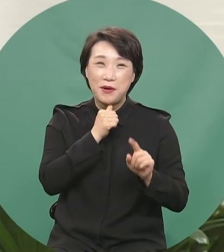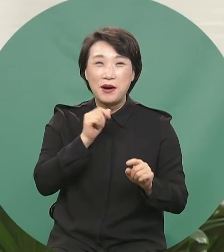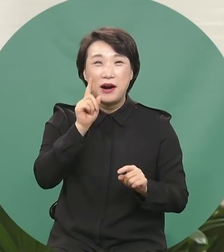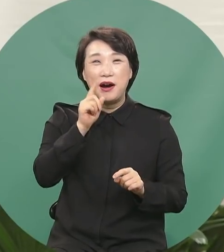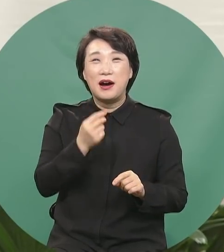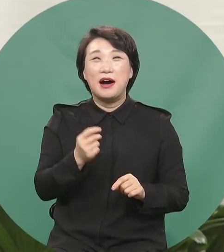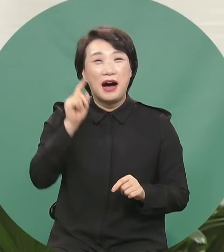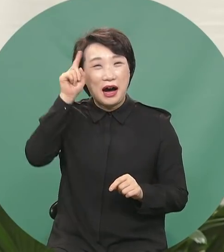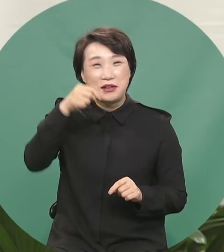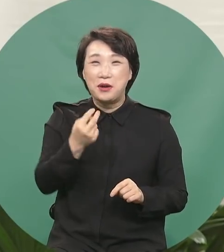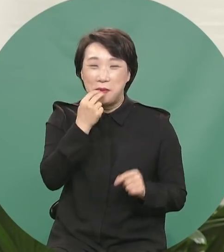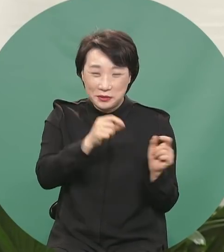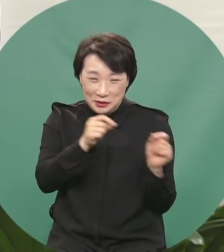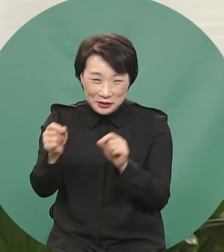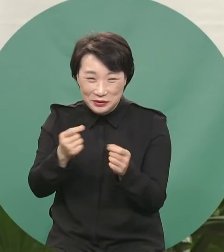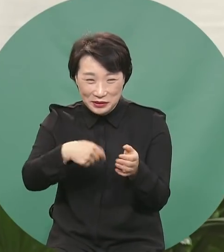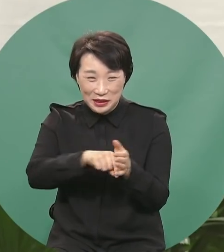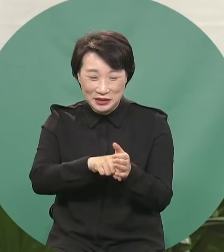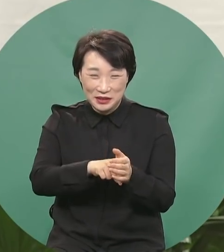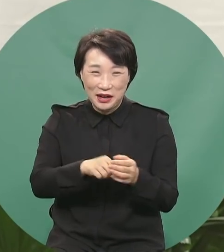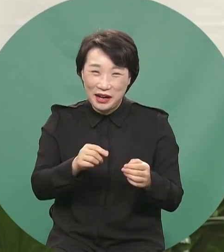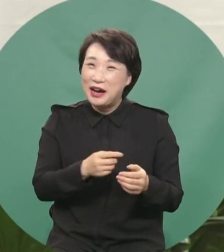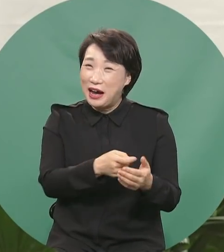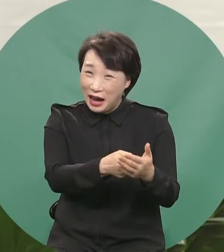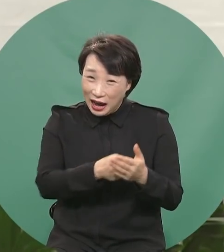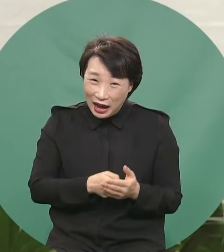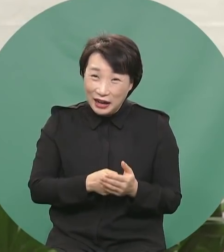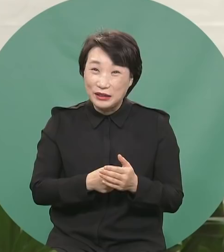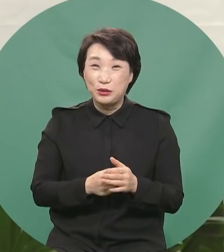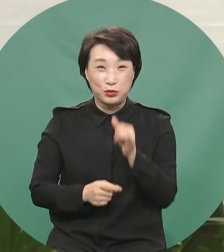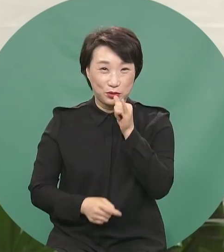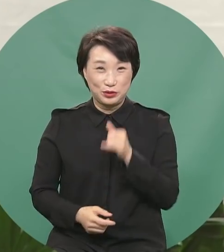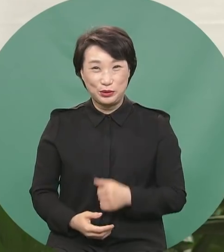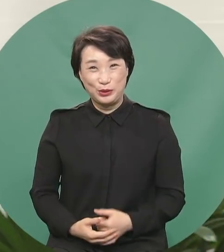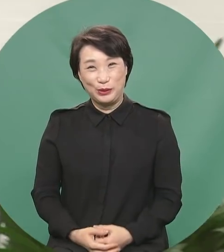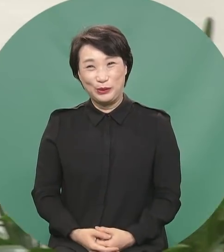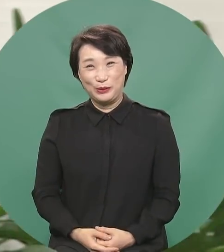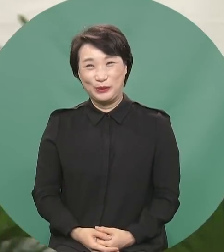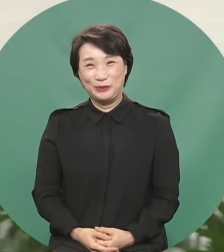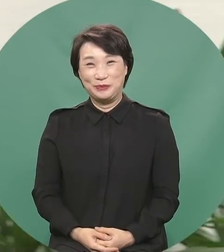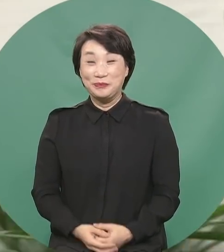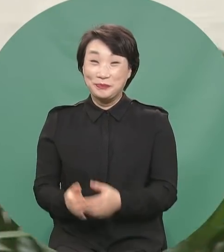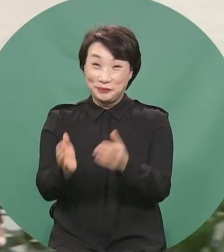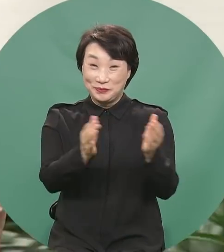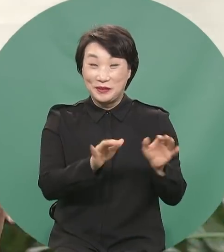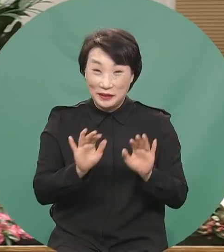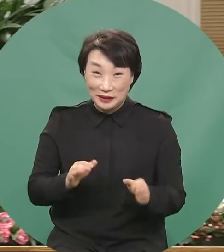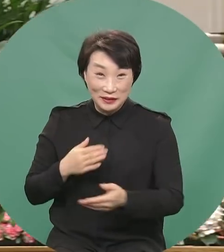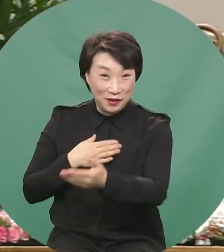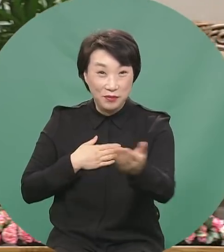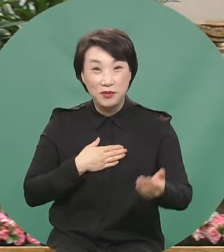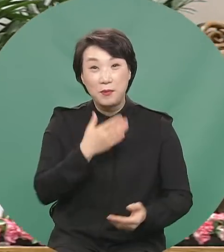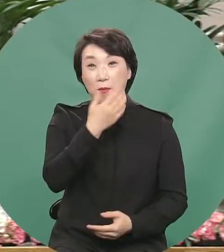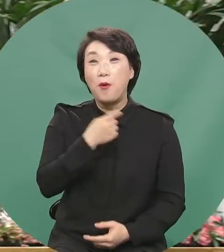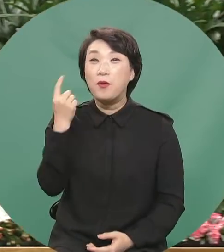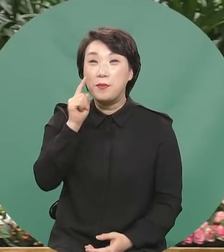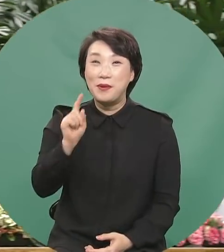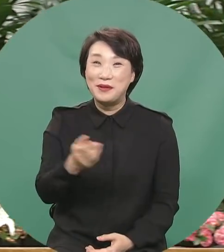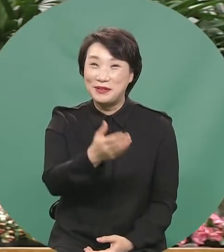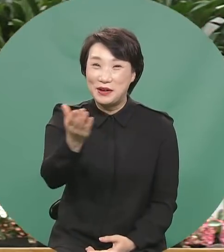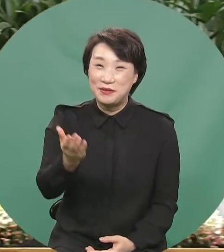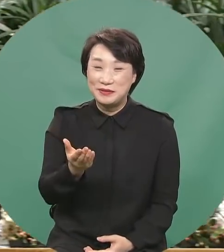달으려고 굉장한 지혜를 짜내고 살아갑니다. 예, 복음이 뭐냐? 이 세상에